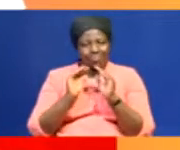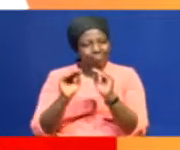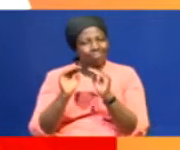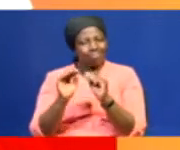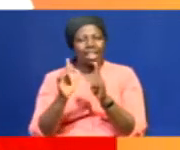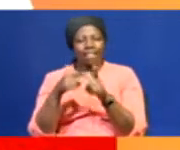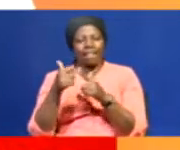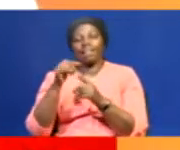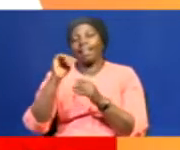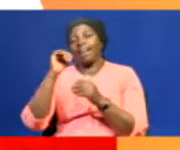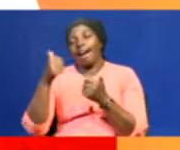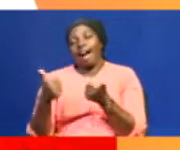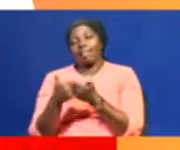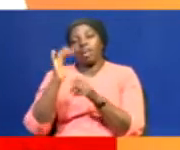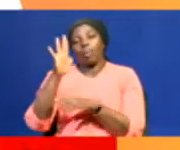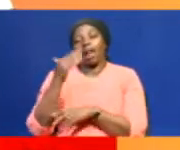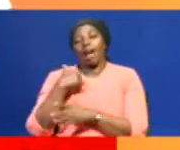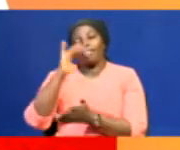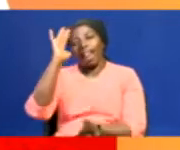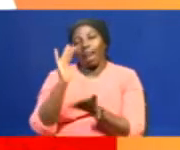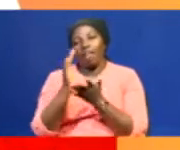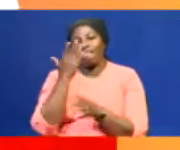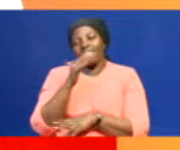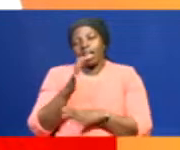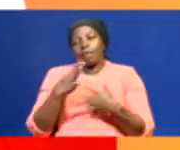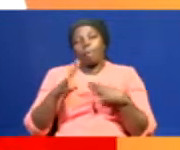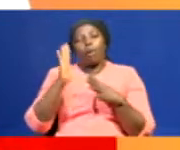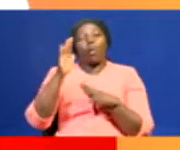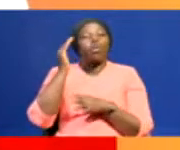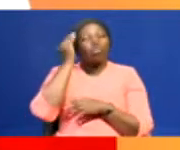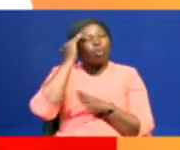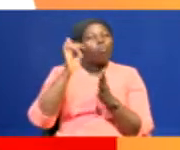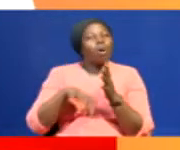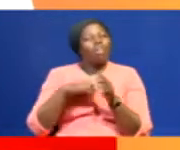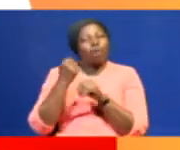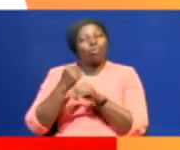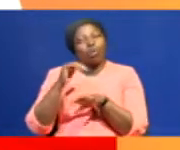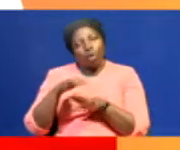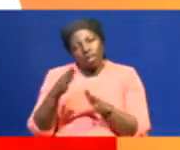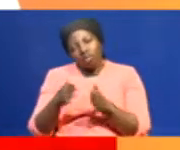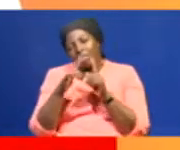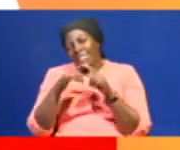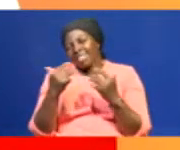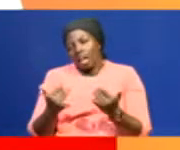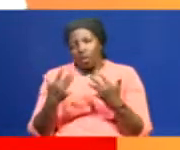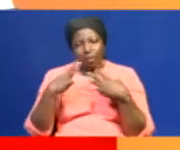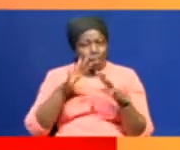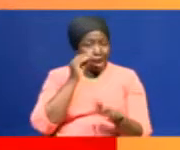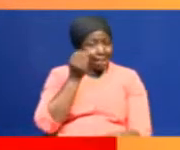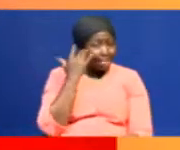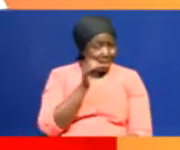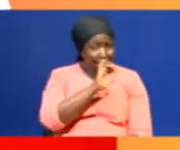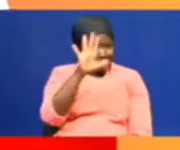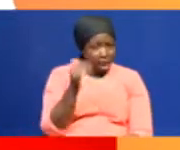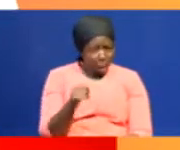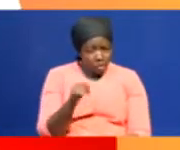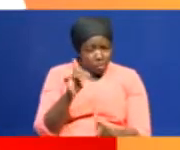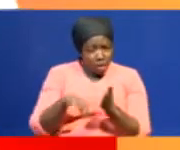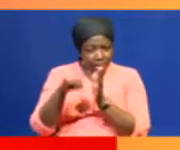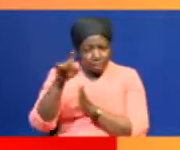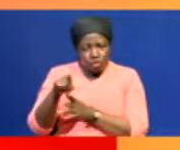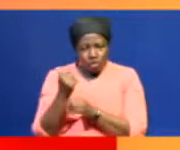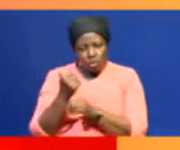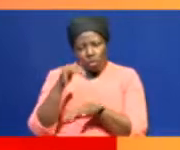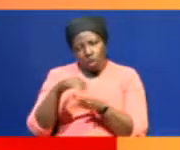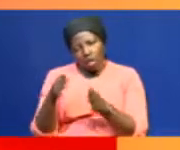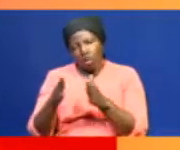zitakuwa zimepunguka kidogo, watu watakuwa wanajua chenye wanafanya. Lakini saa hizi vile tuko watu hawaelewi ni nini wanafaa fanya wakiwa barabarani. Kwa maana